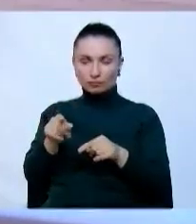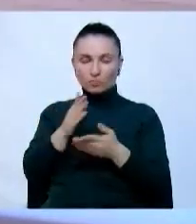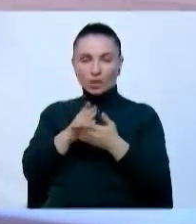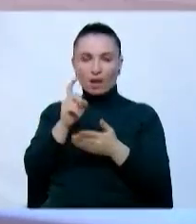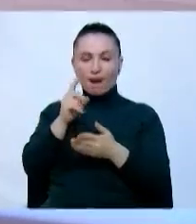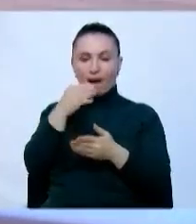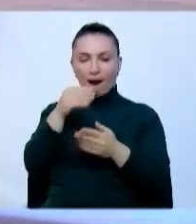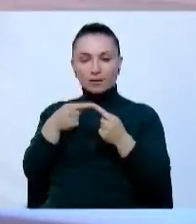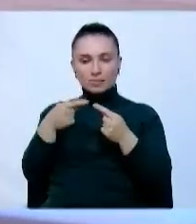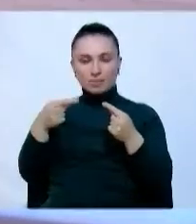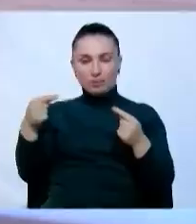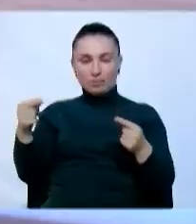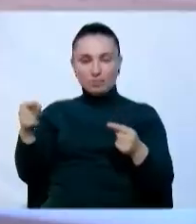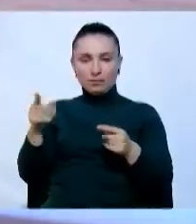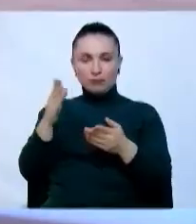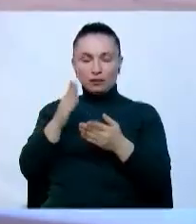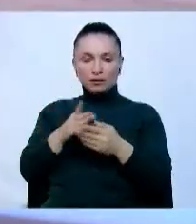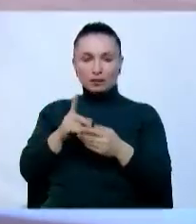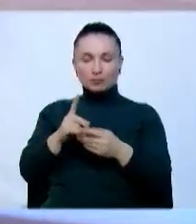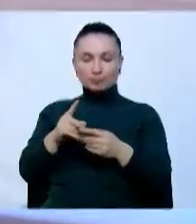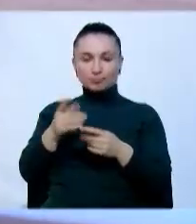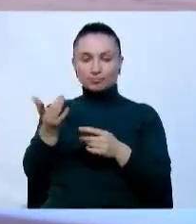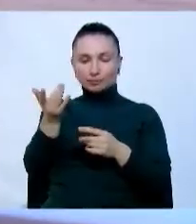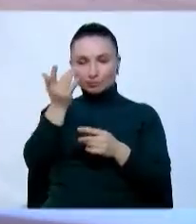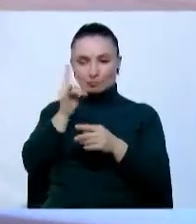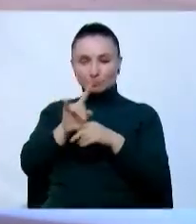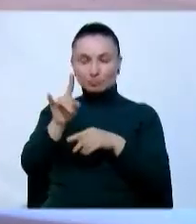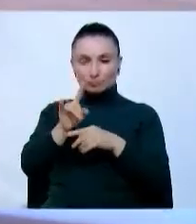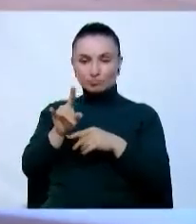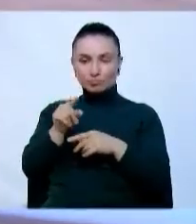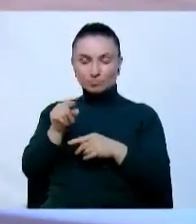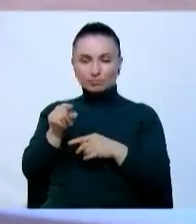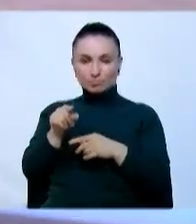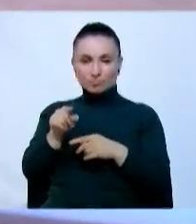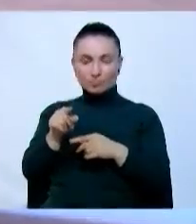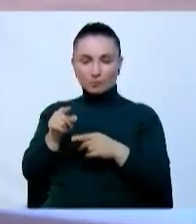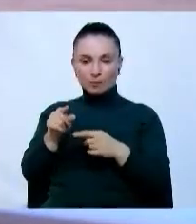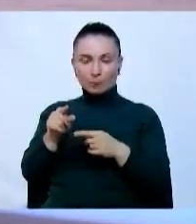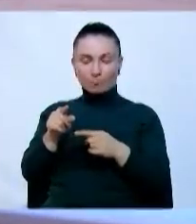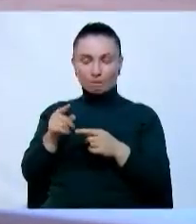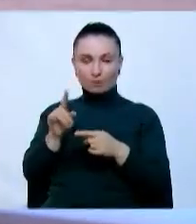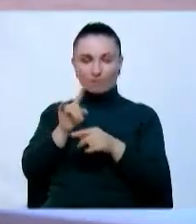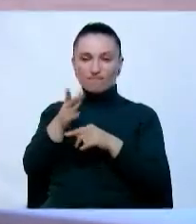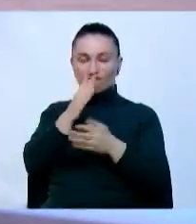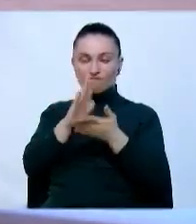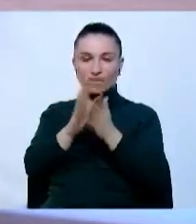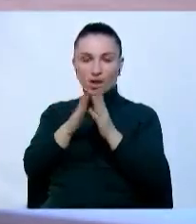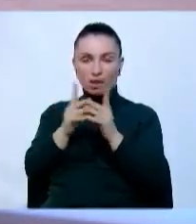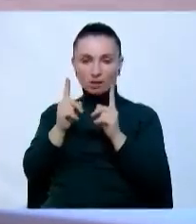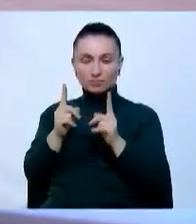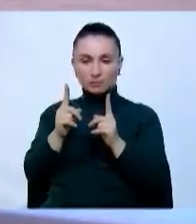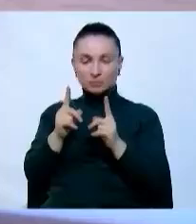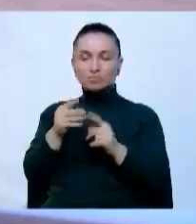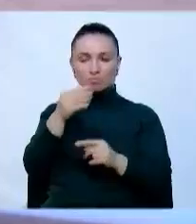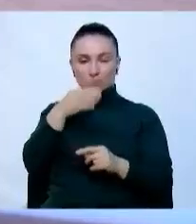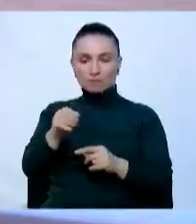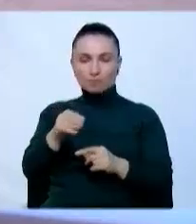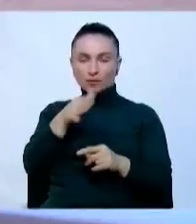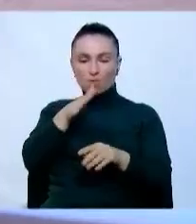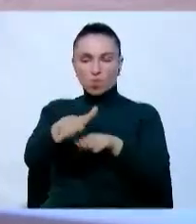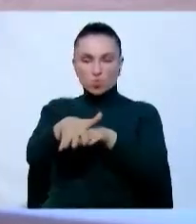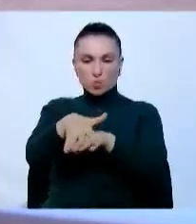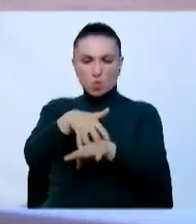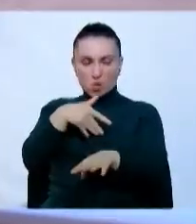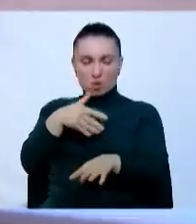არის ხარისხების მიხედვით. ანუ რაც უფრო ხანმოკლეა კონტაქტური ლინზის ვადა, მით უფრო ხარისხიანია იგი, იმიტომ რომ